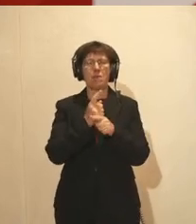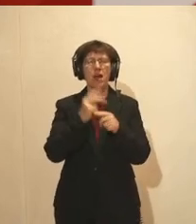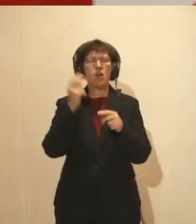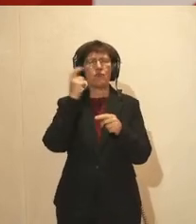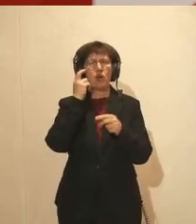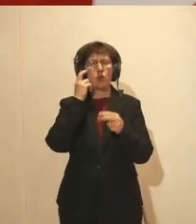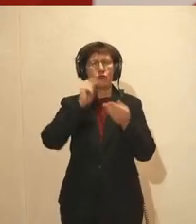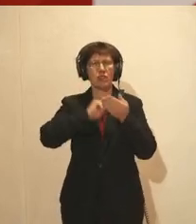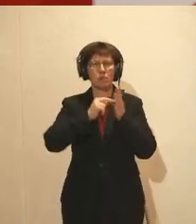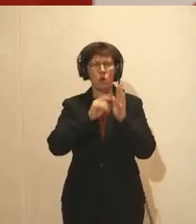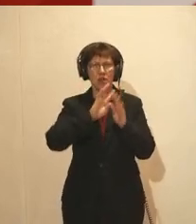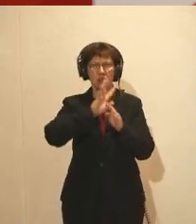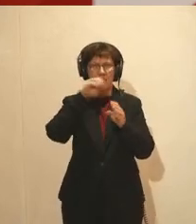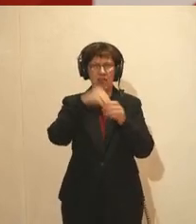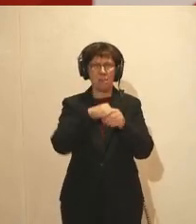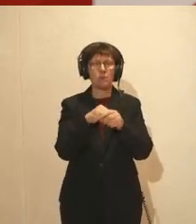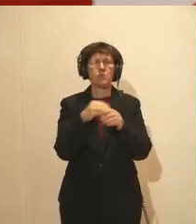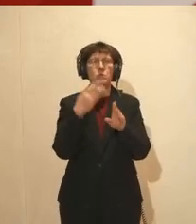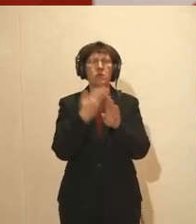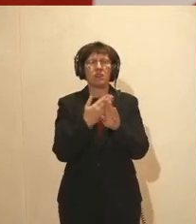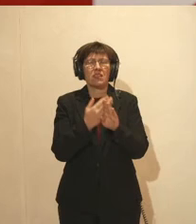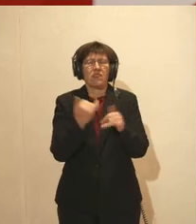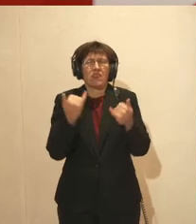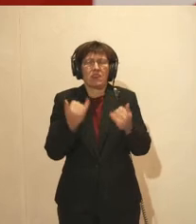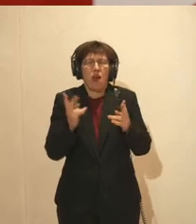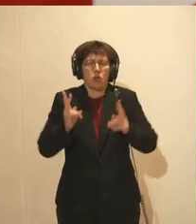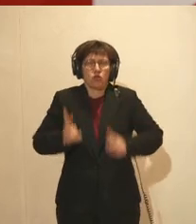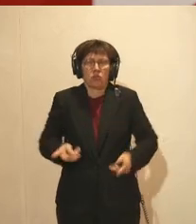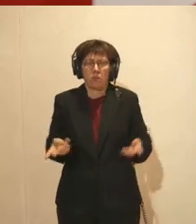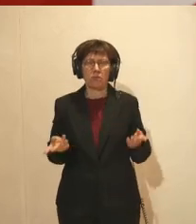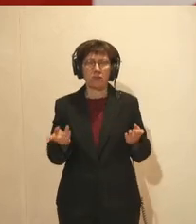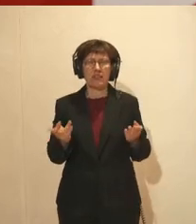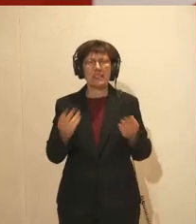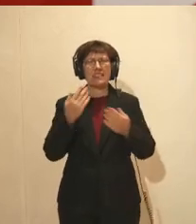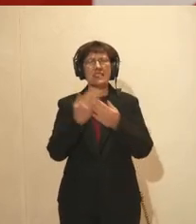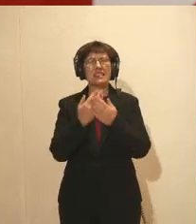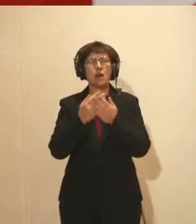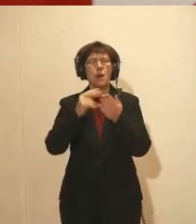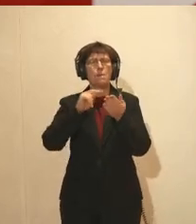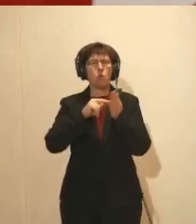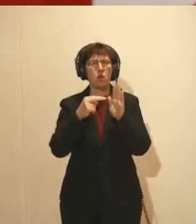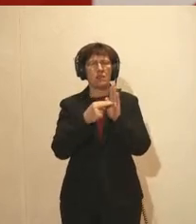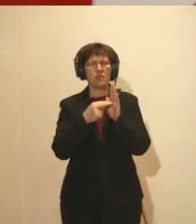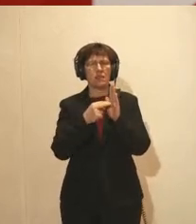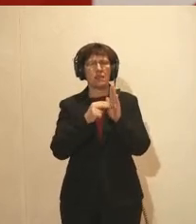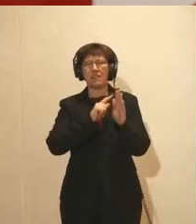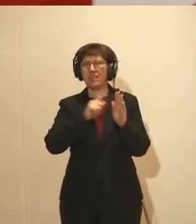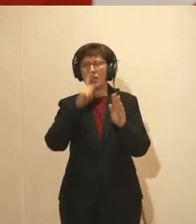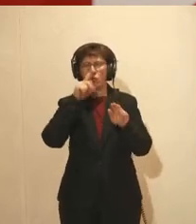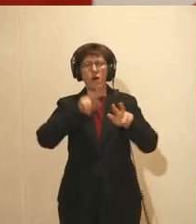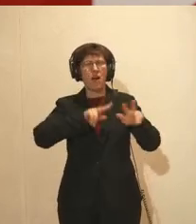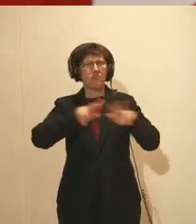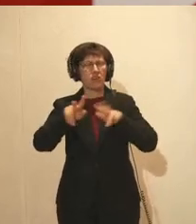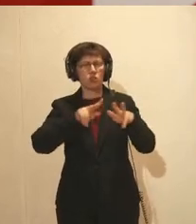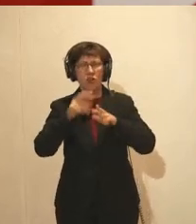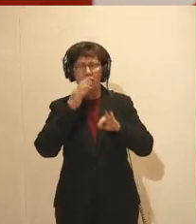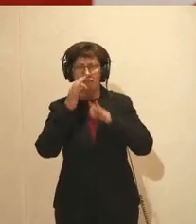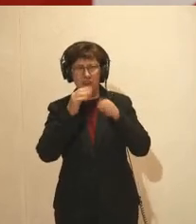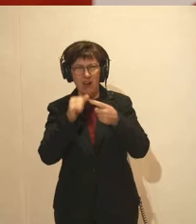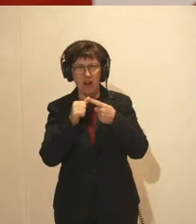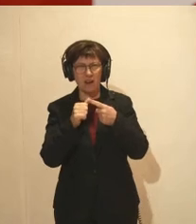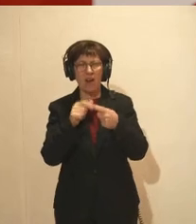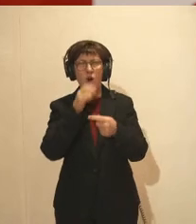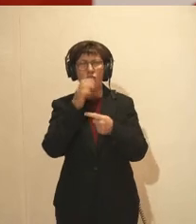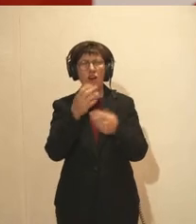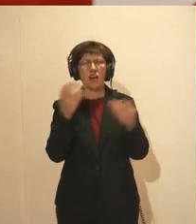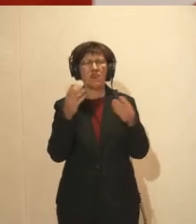politik dazu gehört und deshalb ja ich stimme vollständig zu es geht in der politik nicht nur um wirtschaftliche fragen es geht auch um